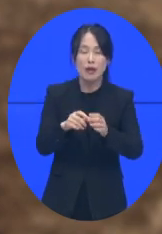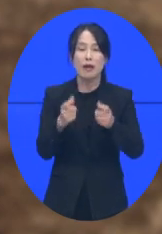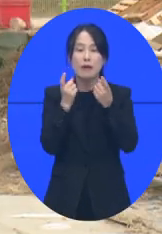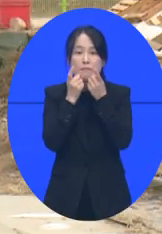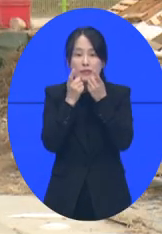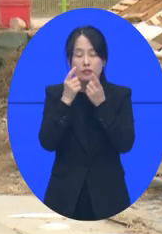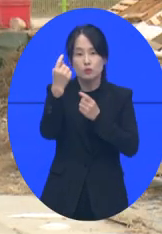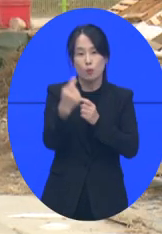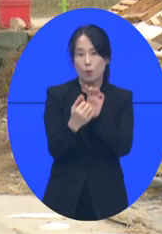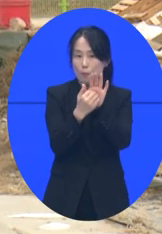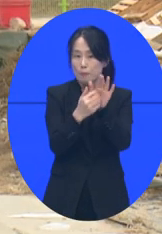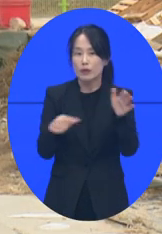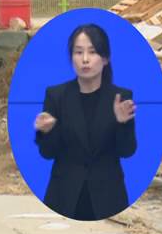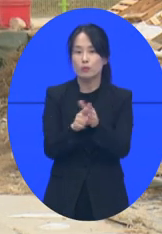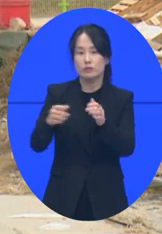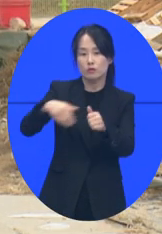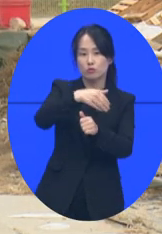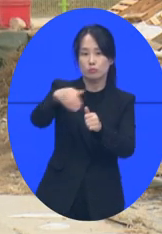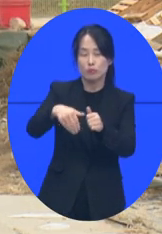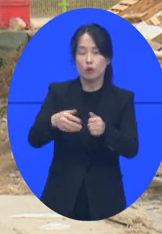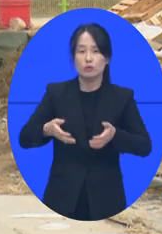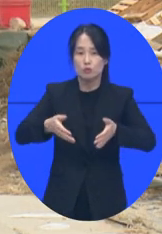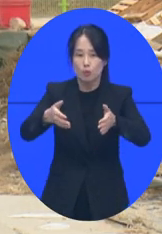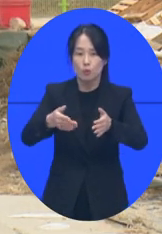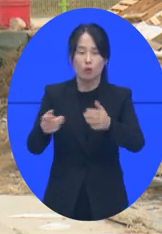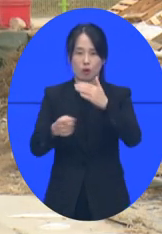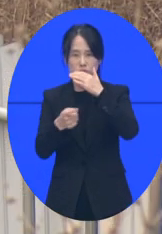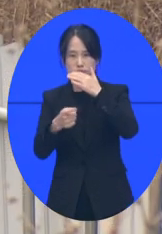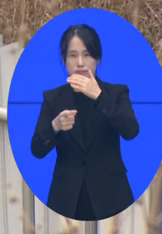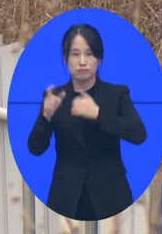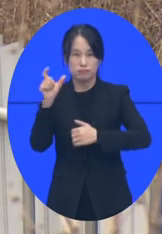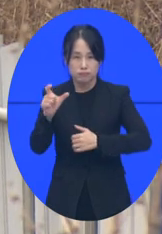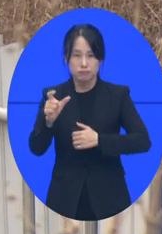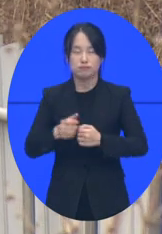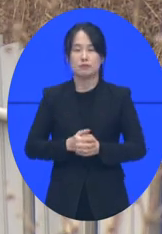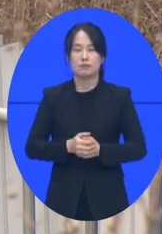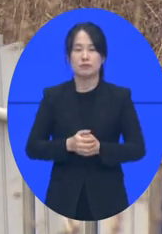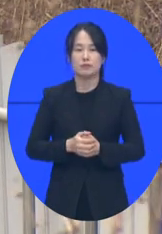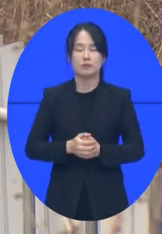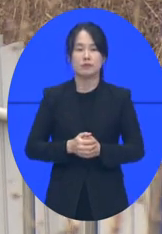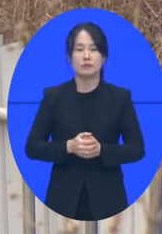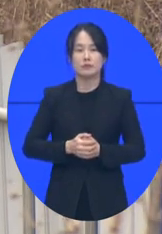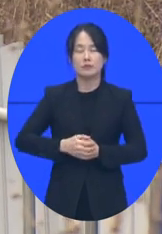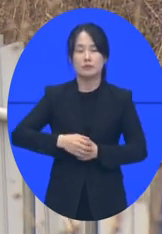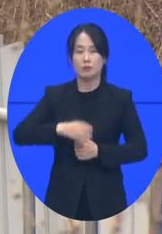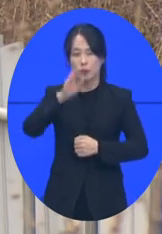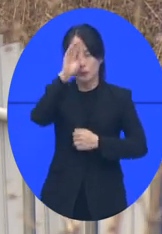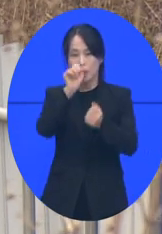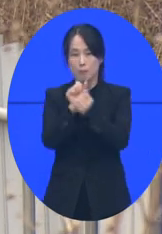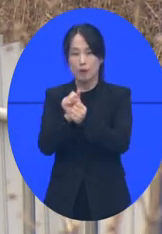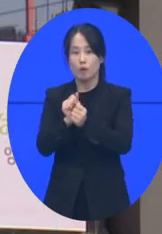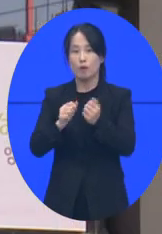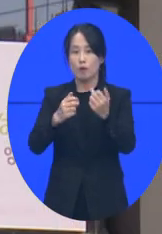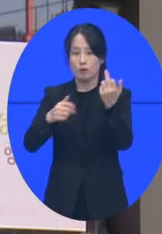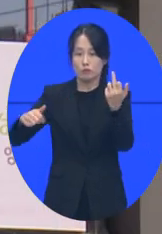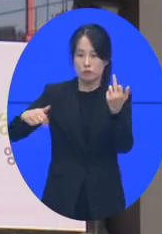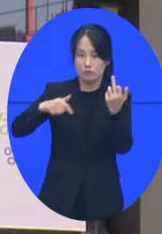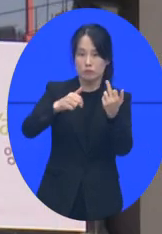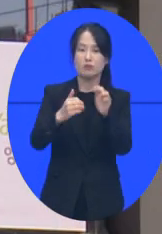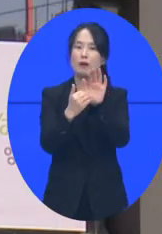유입을 맡기 위해 농장 주변 주요도로의 소독을 강화 하고 asf 발생 지역 산행을 자제하도록